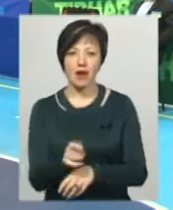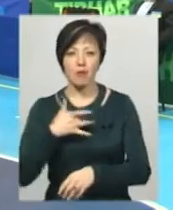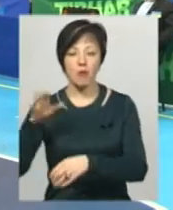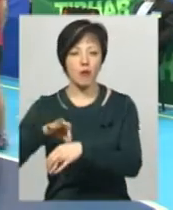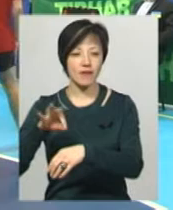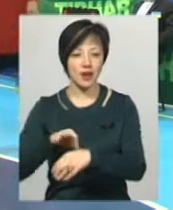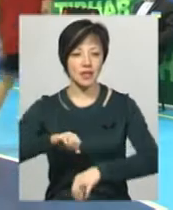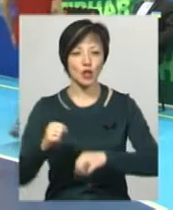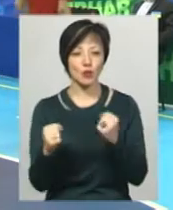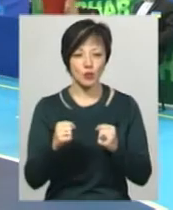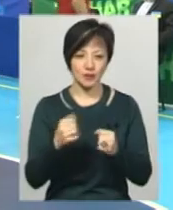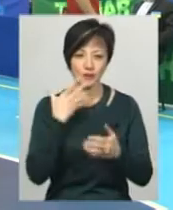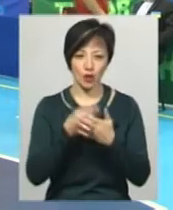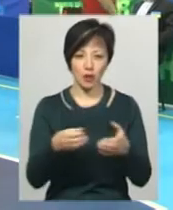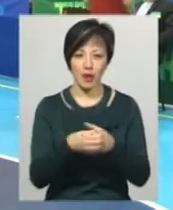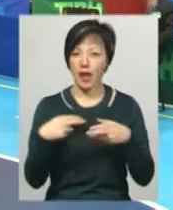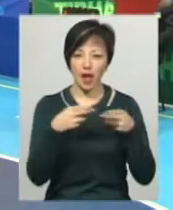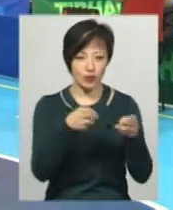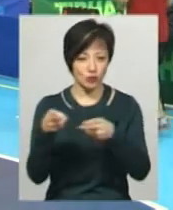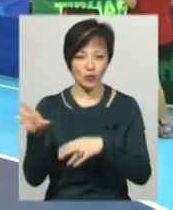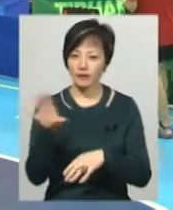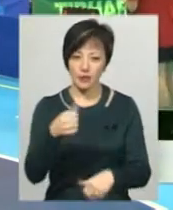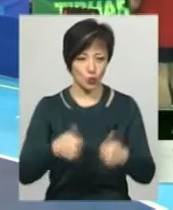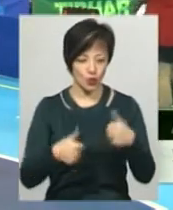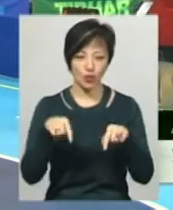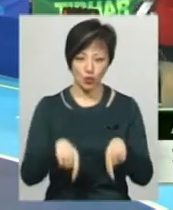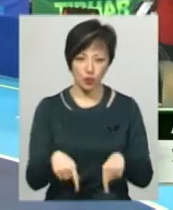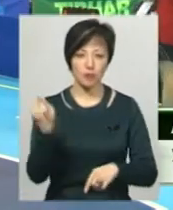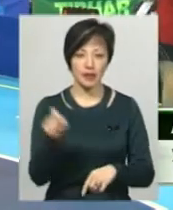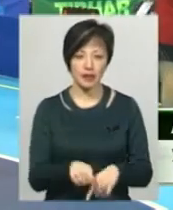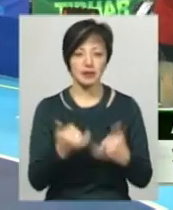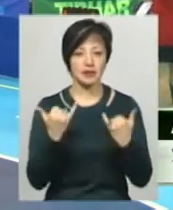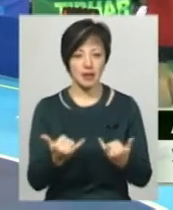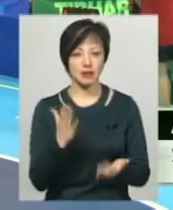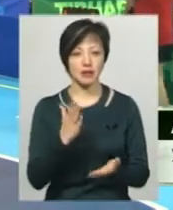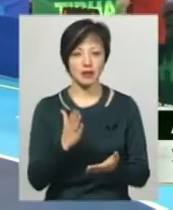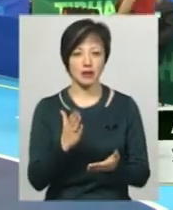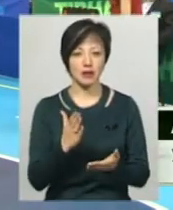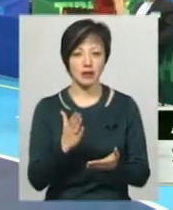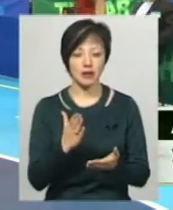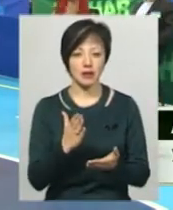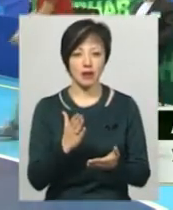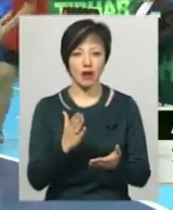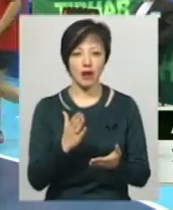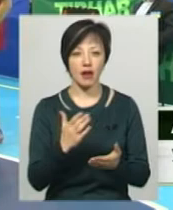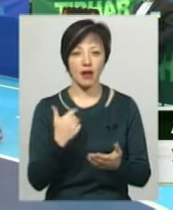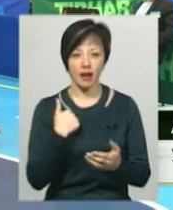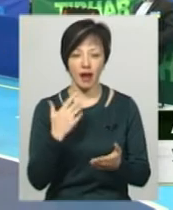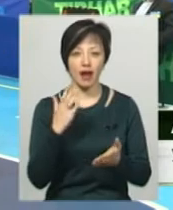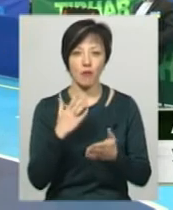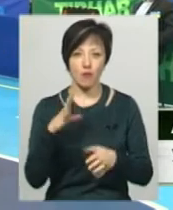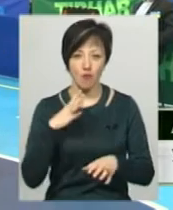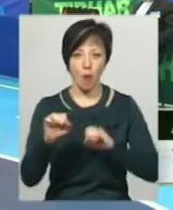Бердичева. Я їжджу везде на всі турніри. І тут я сюди приїхав, зараз знаходжусь в командировці за границею,